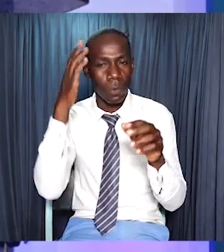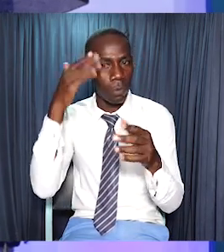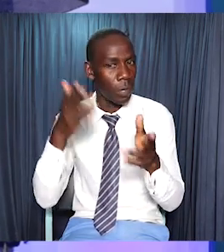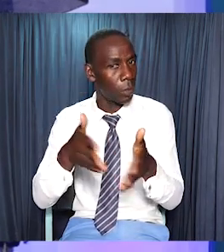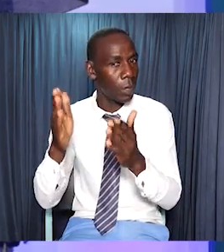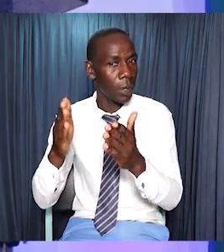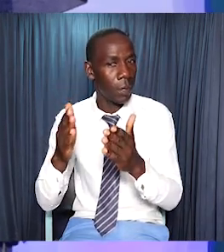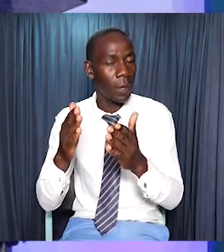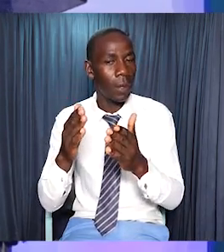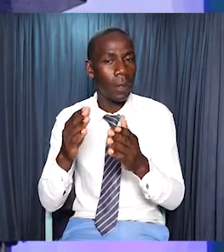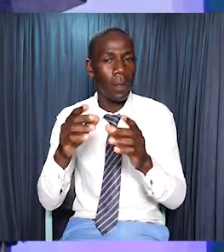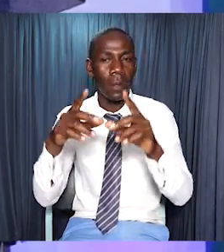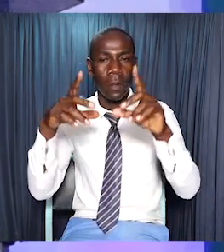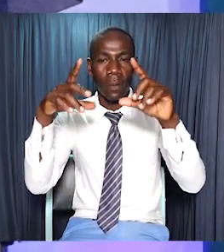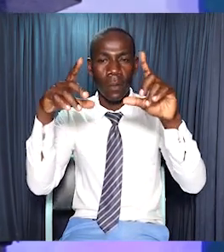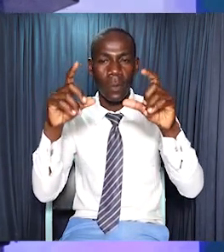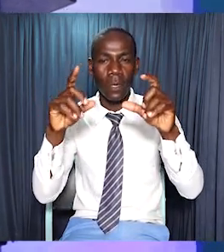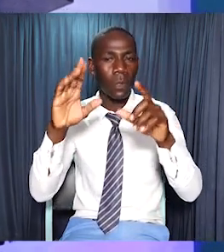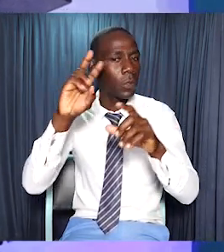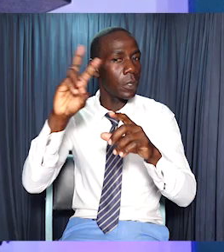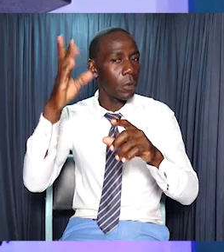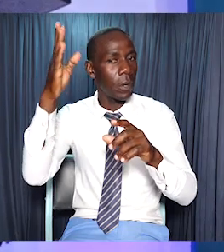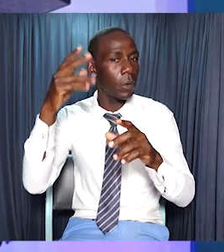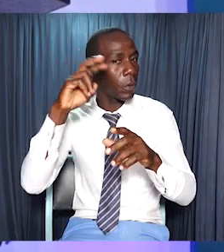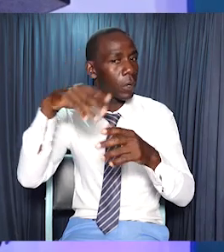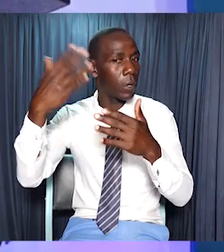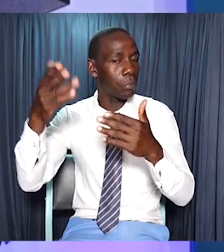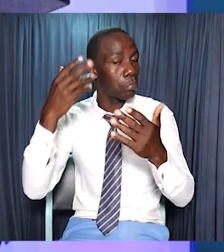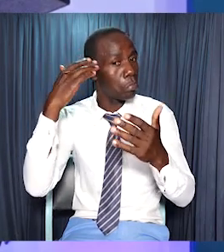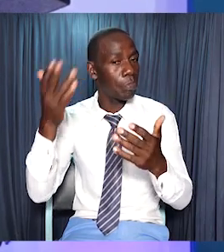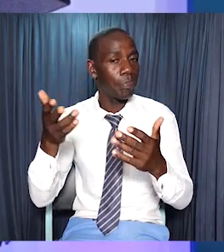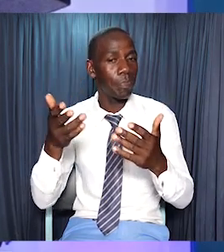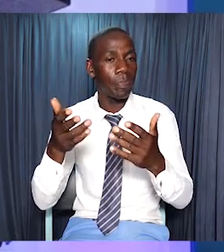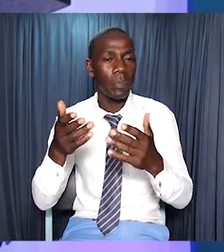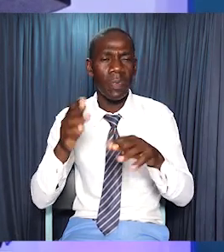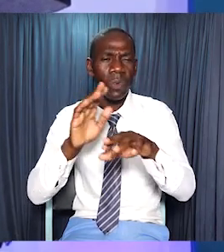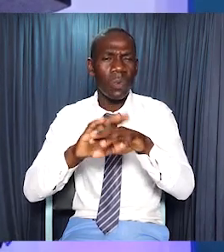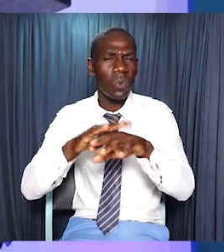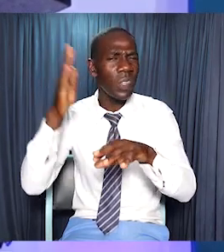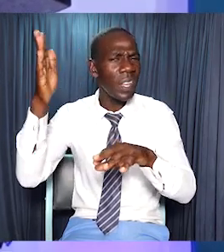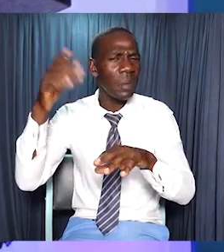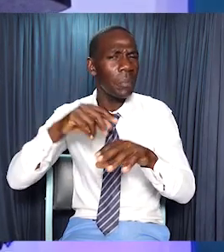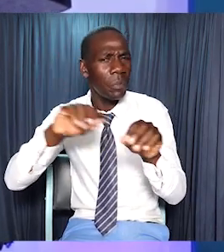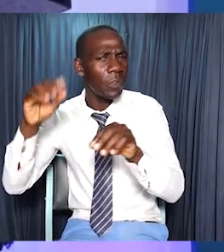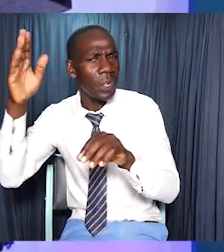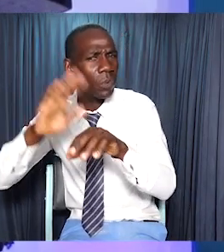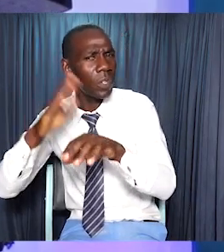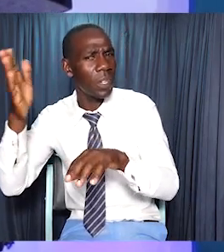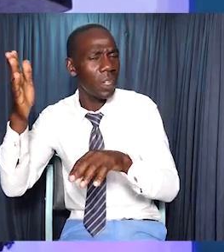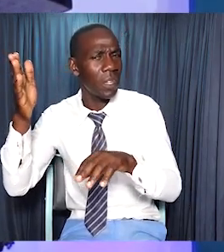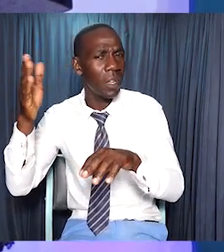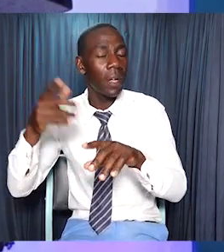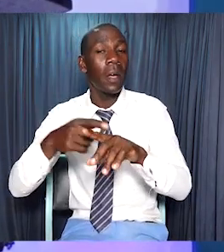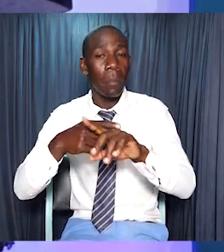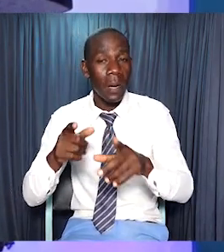going. Maana picha ya huko anakoenda haijui. Because he never figured the place he was told to go. Ati kuna mema niendako huko. Whether good things are there.